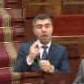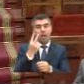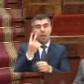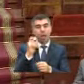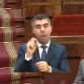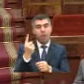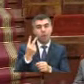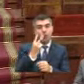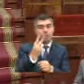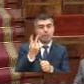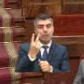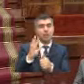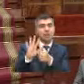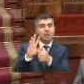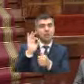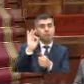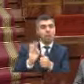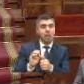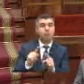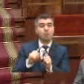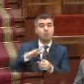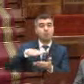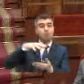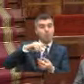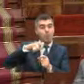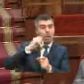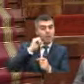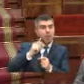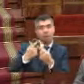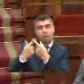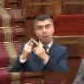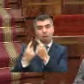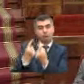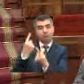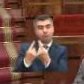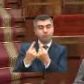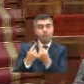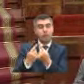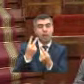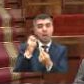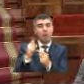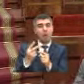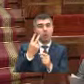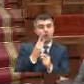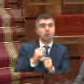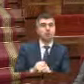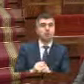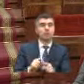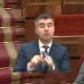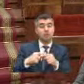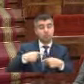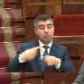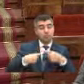62%، الغاز الطبيعي من 13% الى 7 ولا 6% 2021، الفيول اللي تنقص